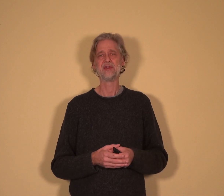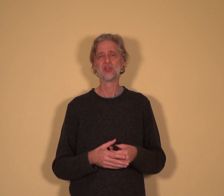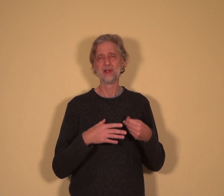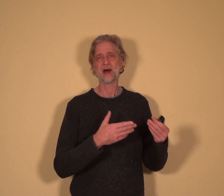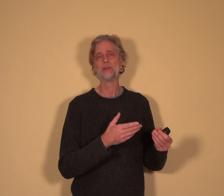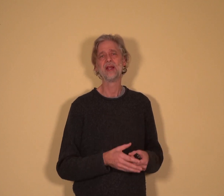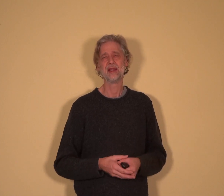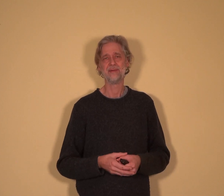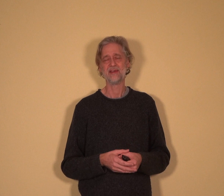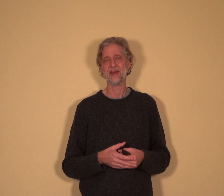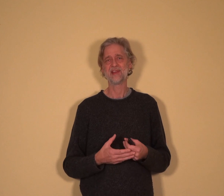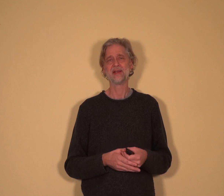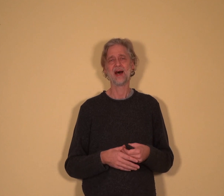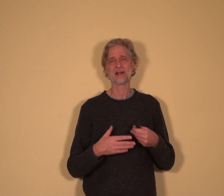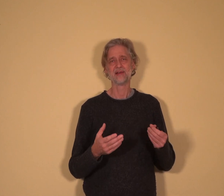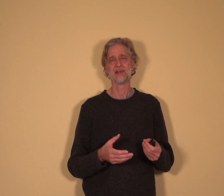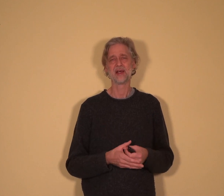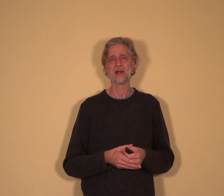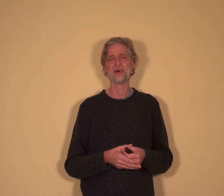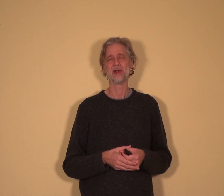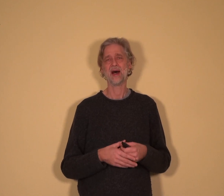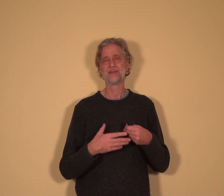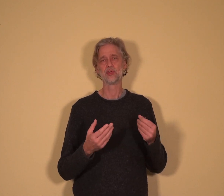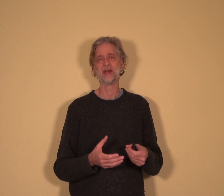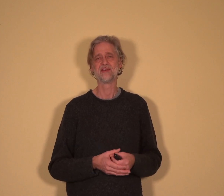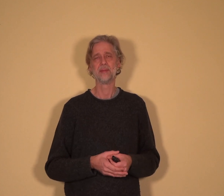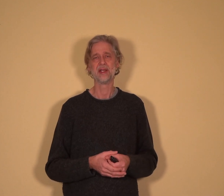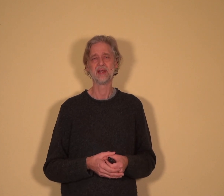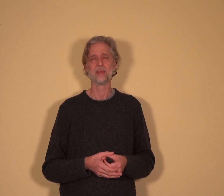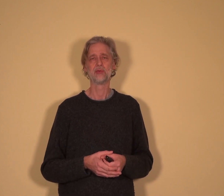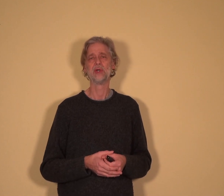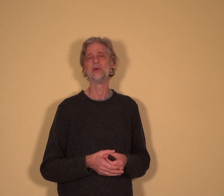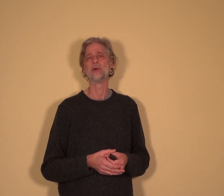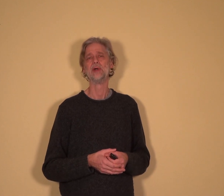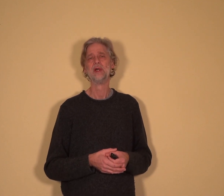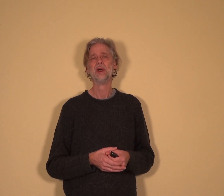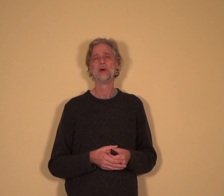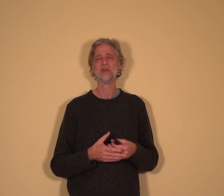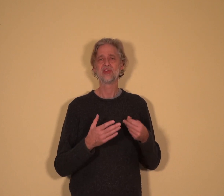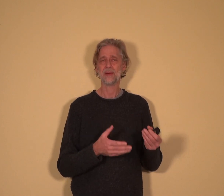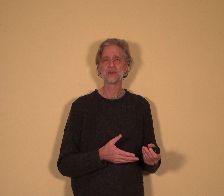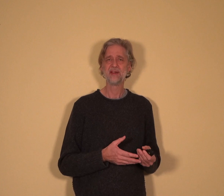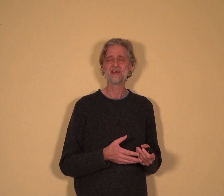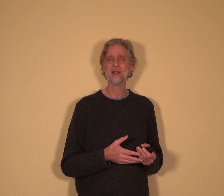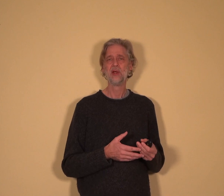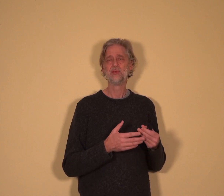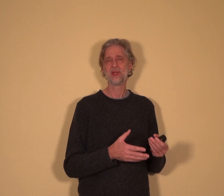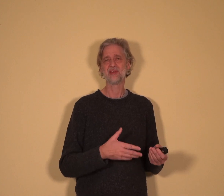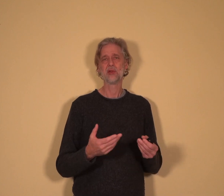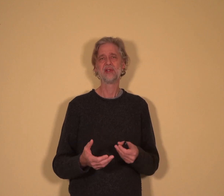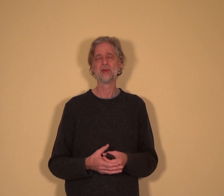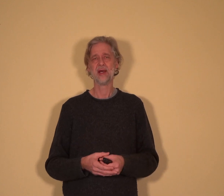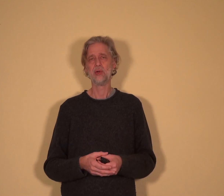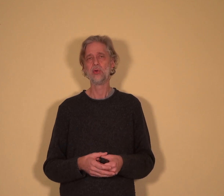antarktischen Eisschildes, hauptsächlich in der Westantarktis, die dann anfangen abzuschmelzen bei der Temperaturerhöhung. Und dieses Abschmelzen führt